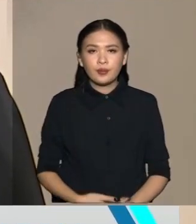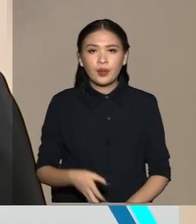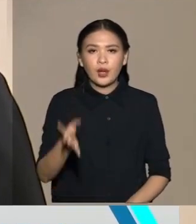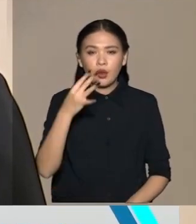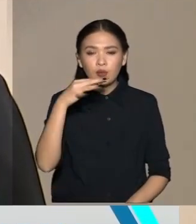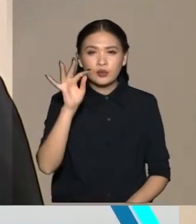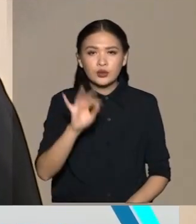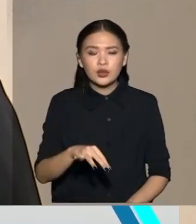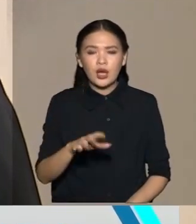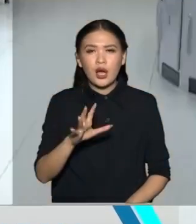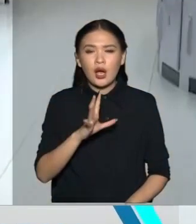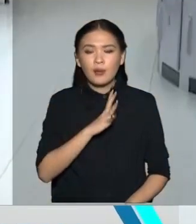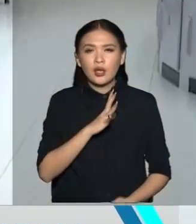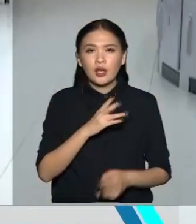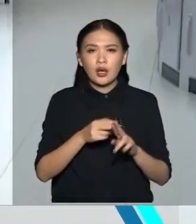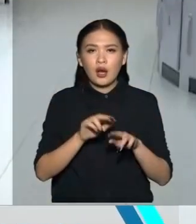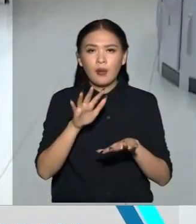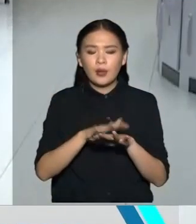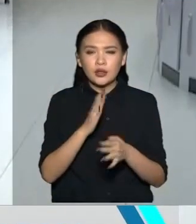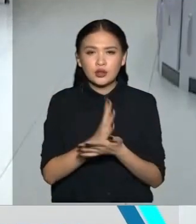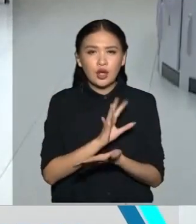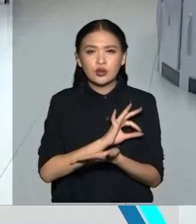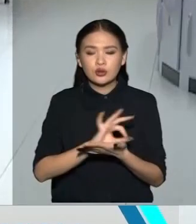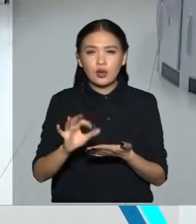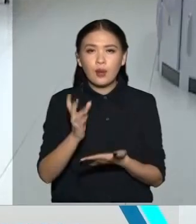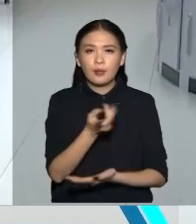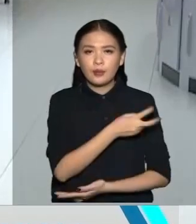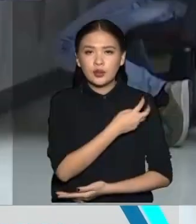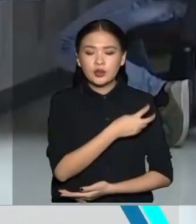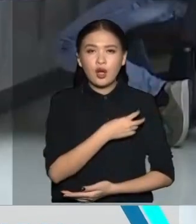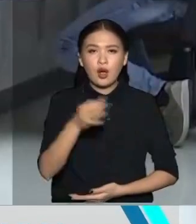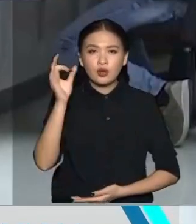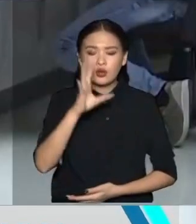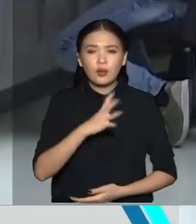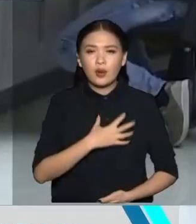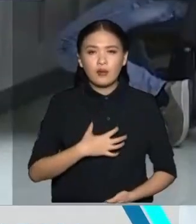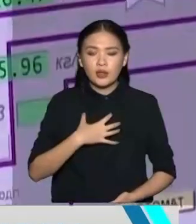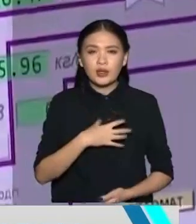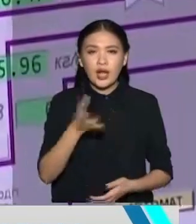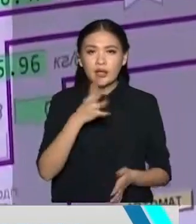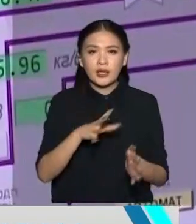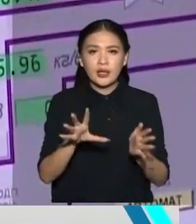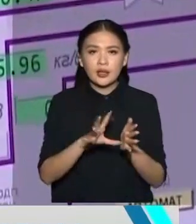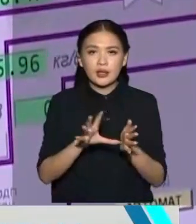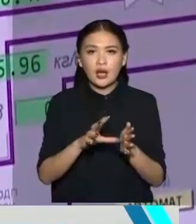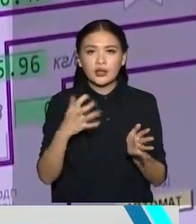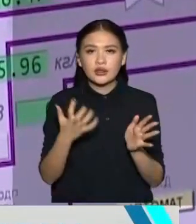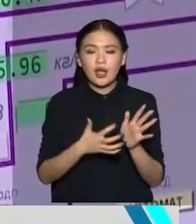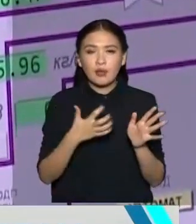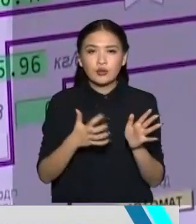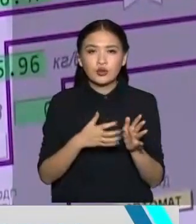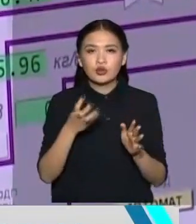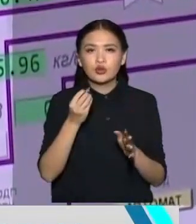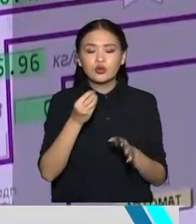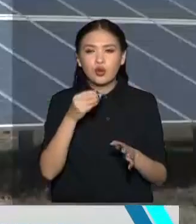Сауатты компаниялар бар. Сөзсіз, медицина саласындағы әріптестік аса маңызды, алайда энергия тапшылығы жаһан жұрты үшін